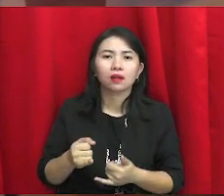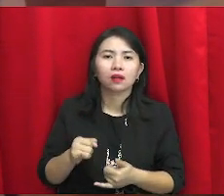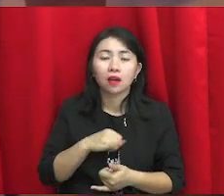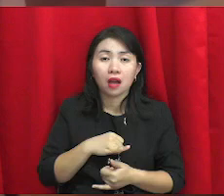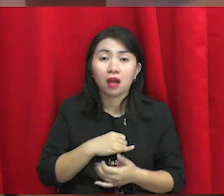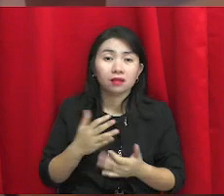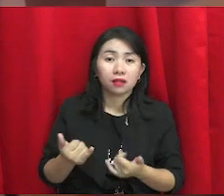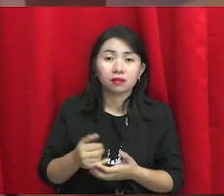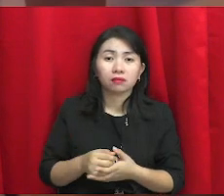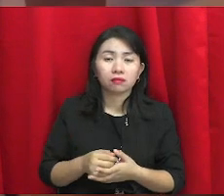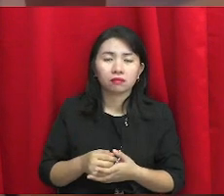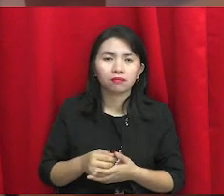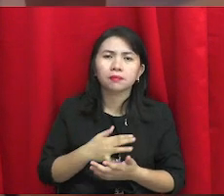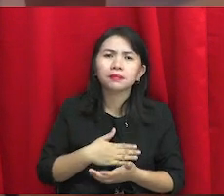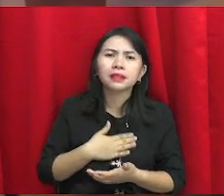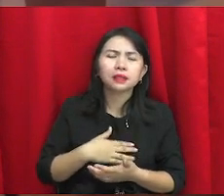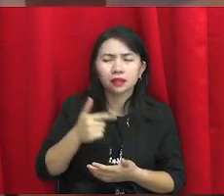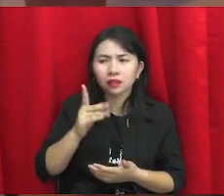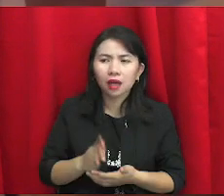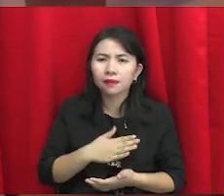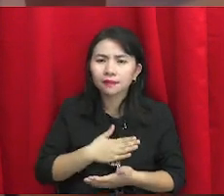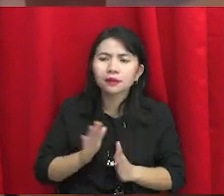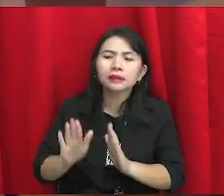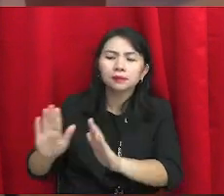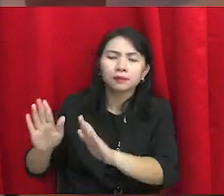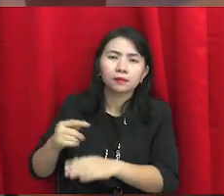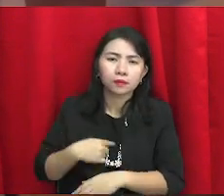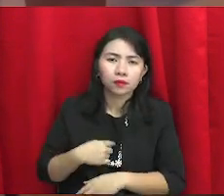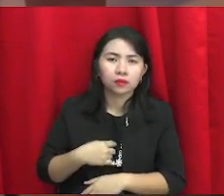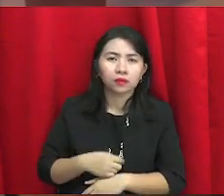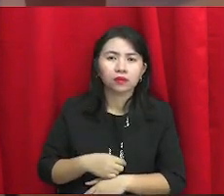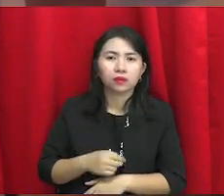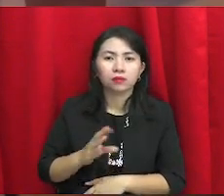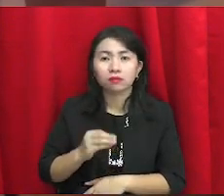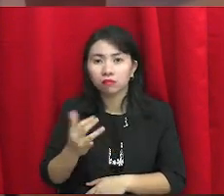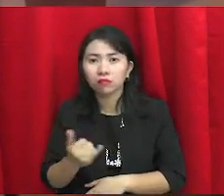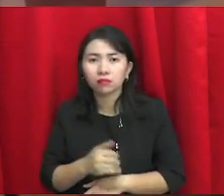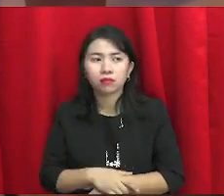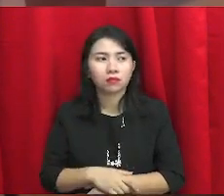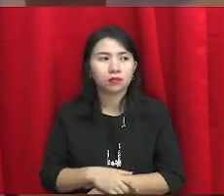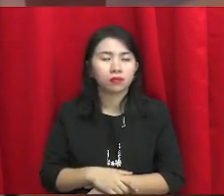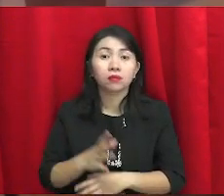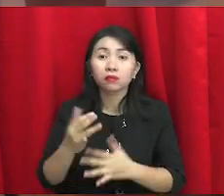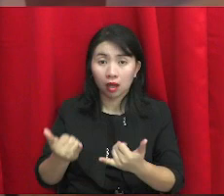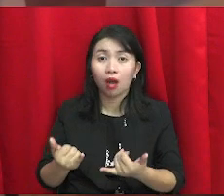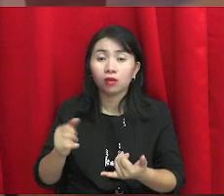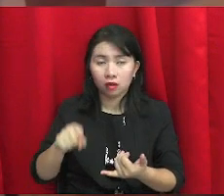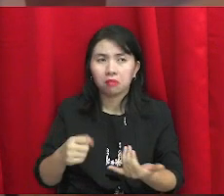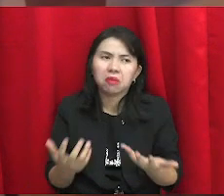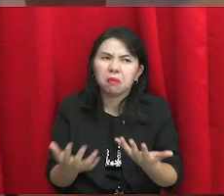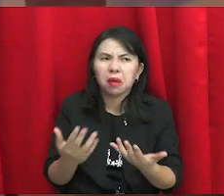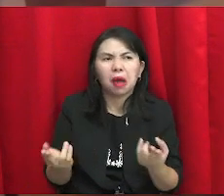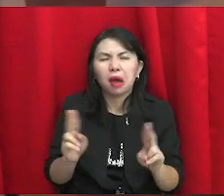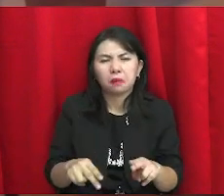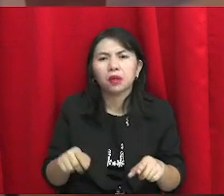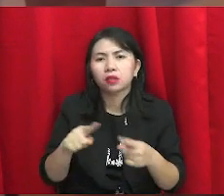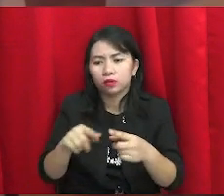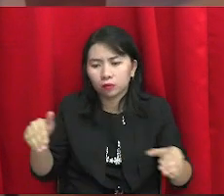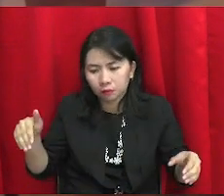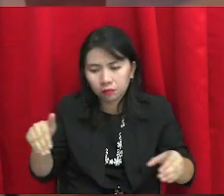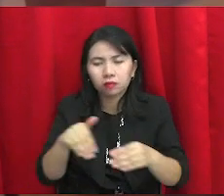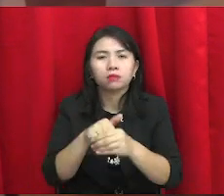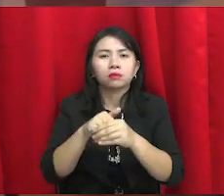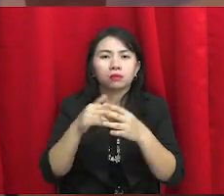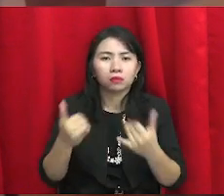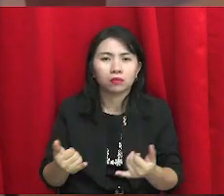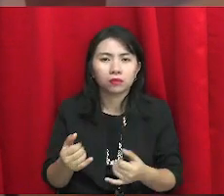Baka naman. Tinuloy mo. You see, tinuloy mo, mukhang fluid. Pambira, nahikasal kayo talaga. Pambira, nahikasal kayo,